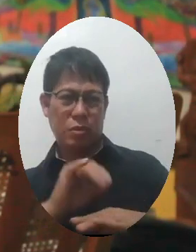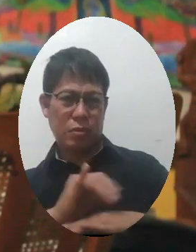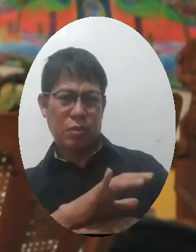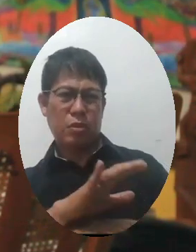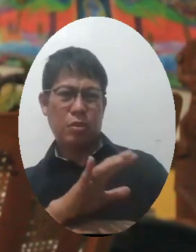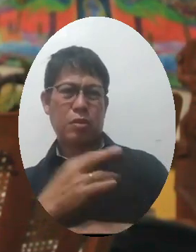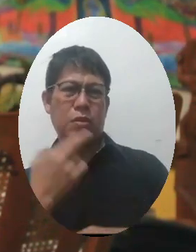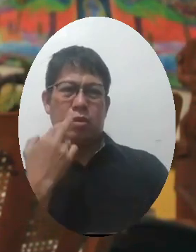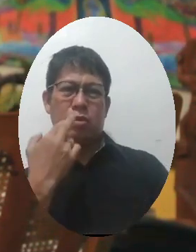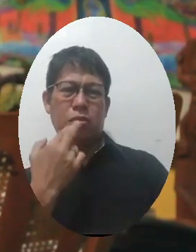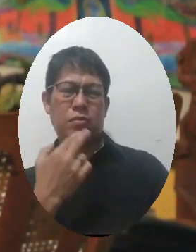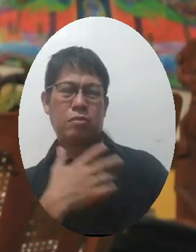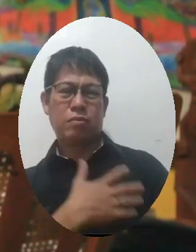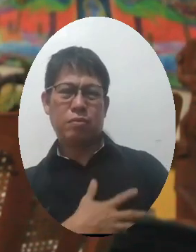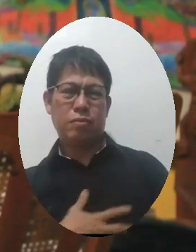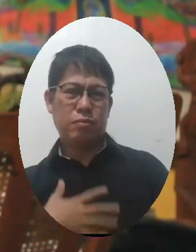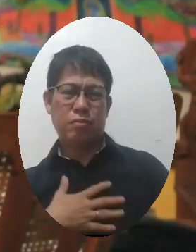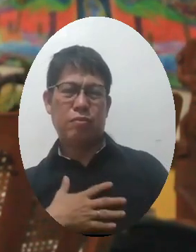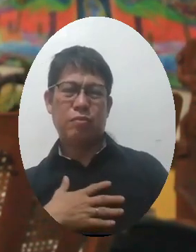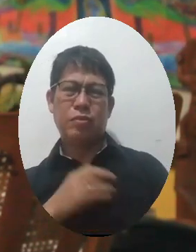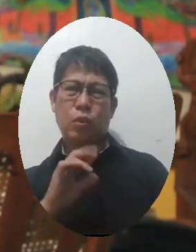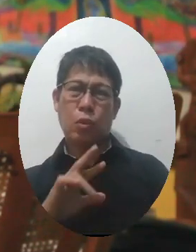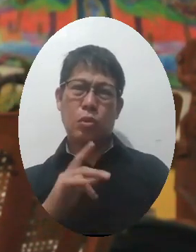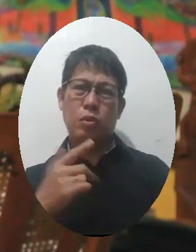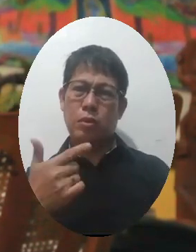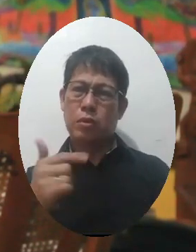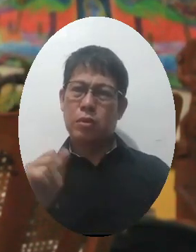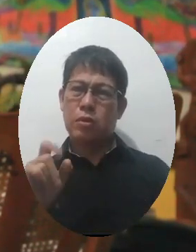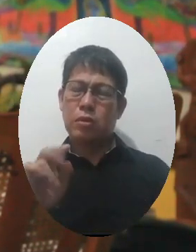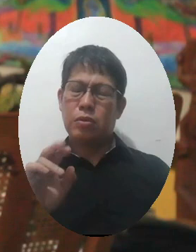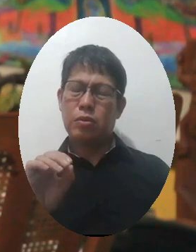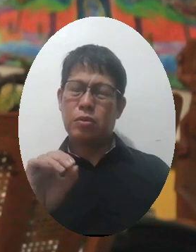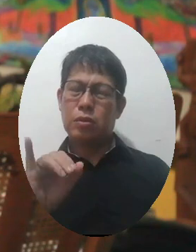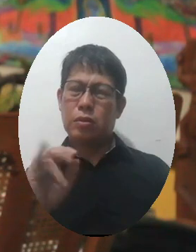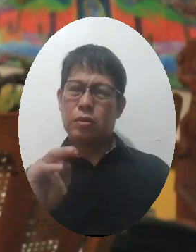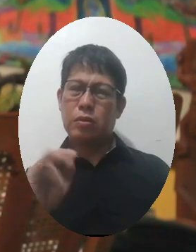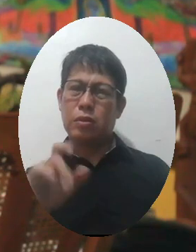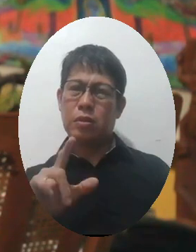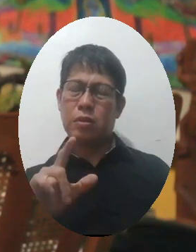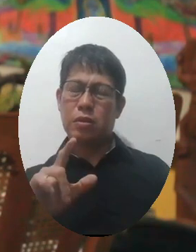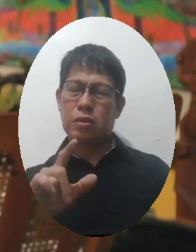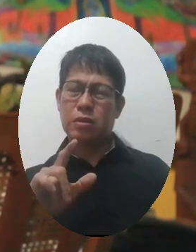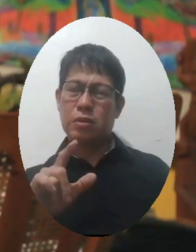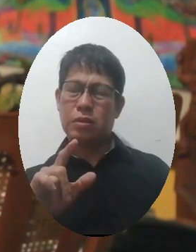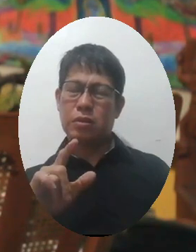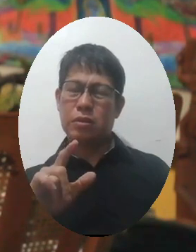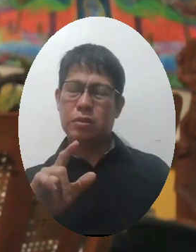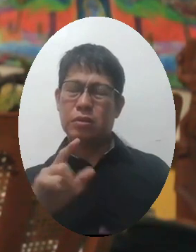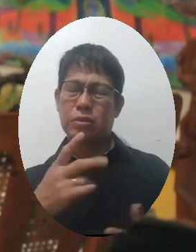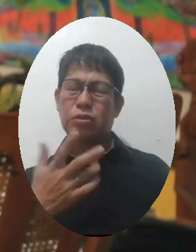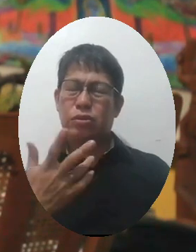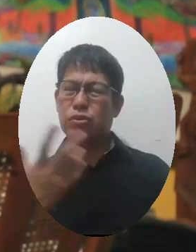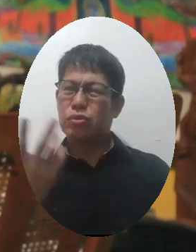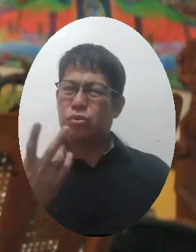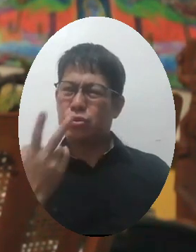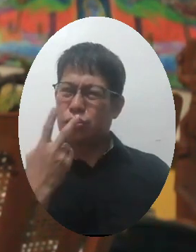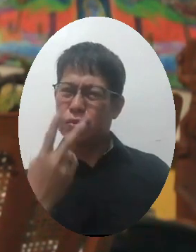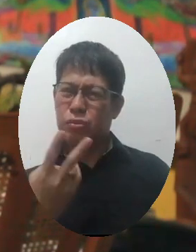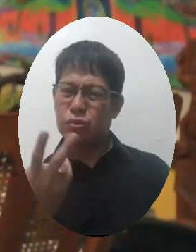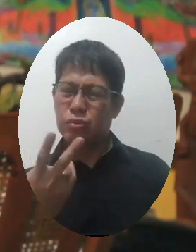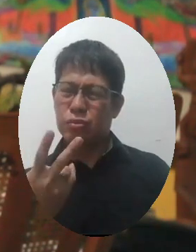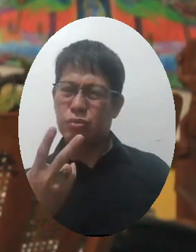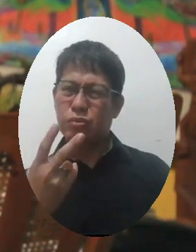infeksyon sa respiratory or gastrointestinal tract. Narito ang ilang mga